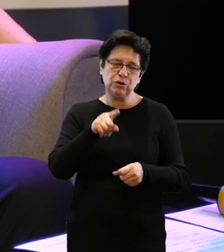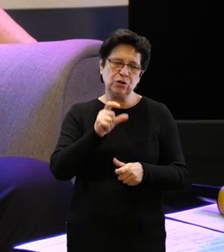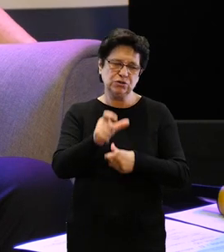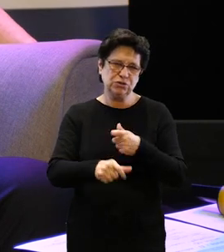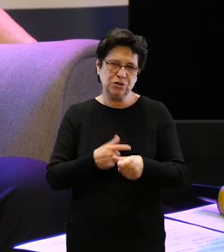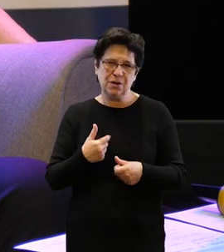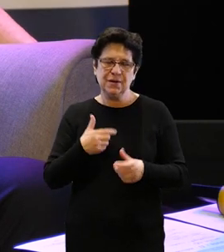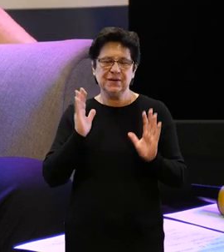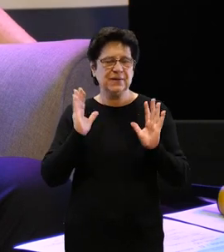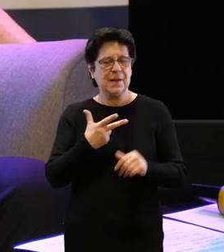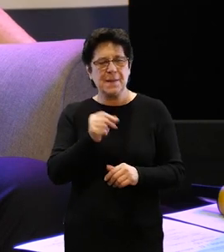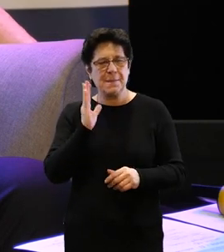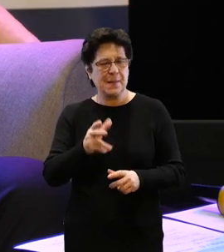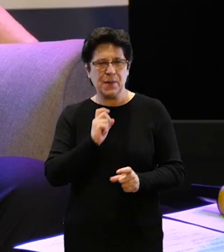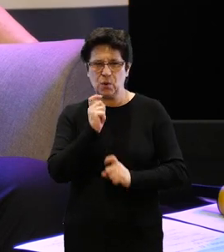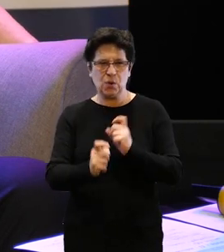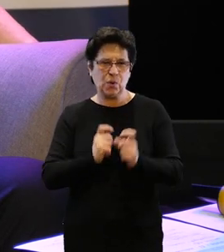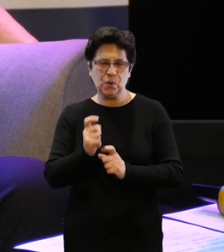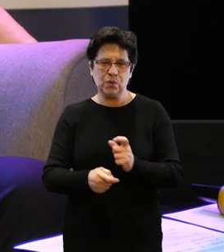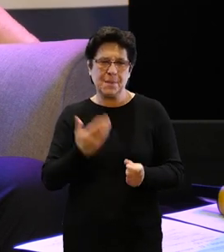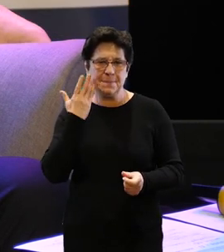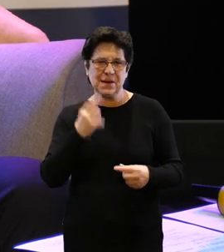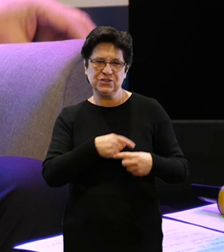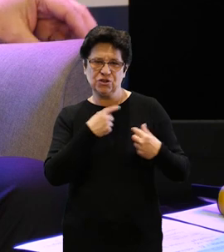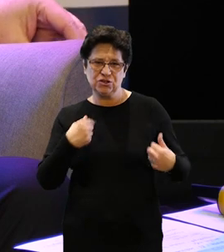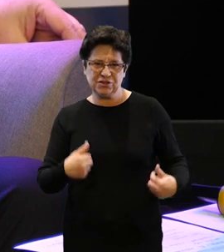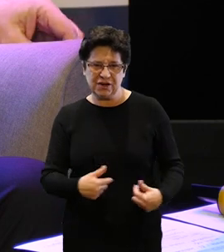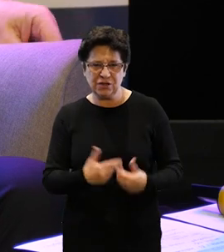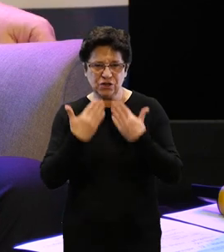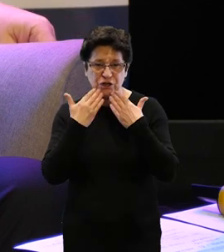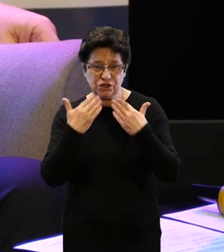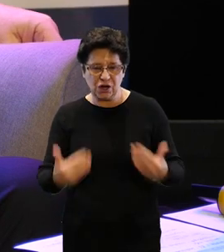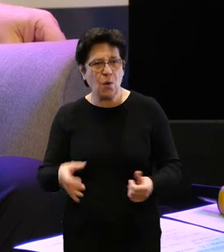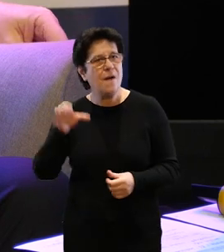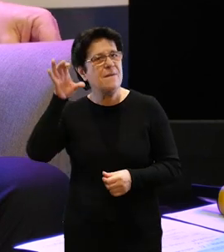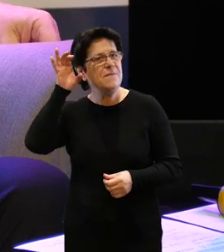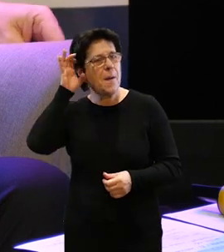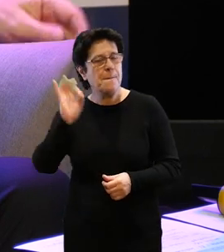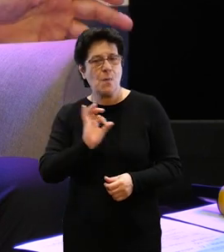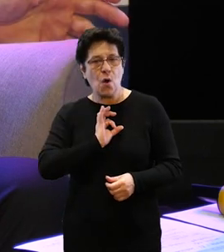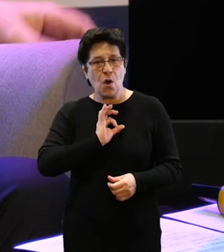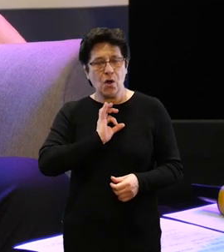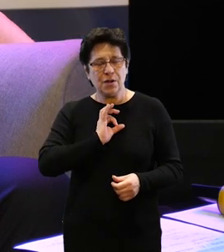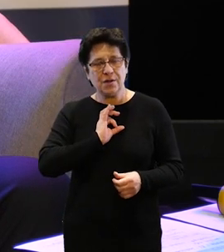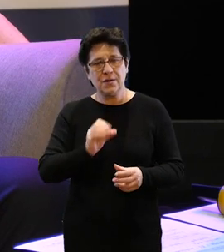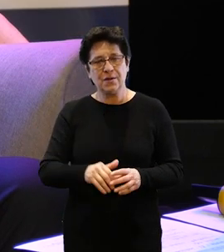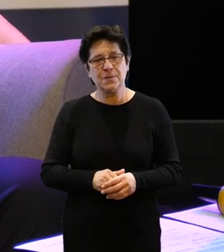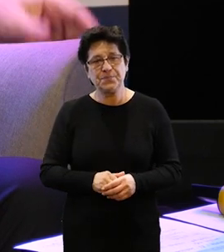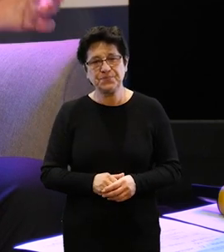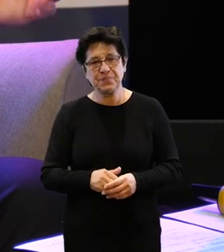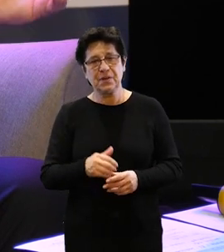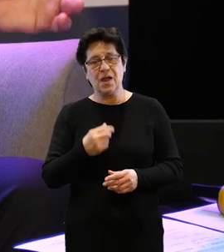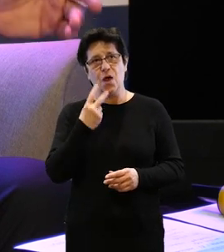tym nie będę kłócił także bardzo serdecznie państwu Dziękuję że wys słuchaliście moich jakby to powiedzieć